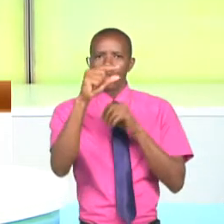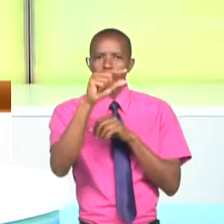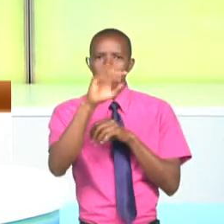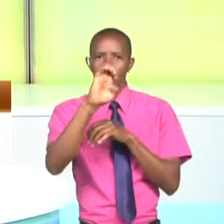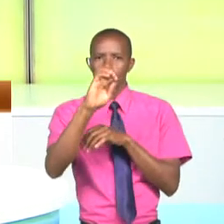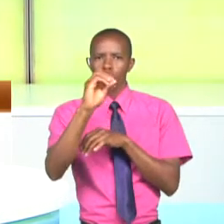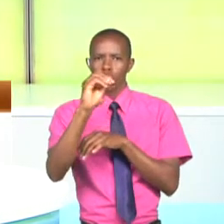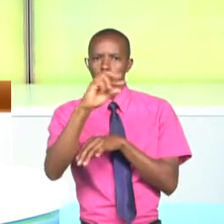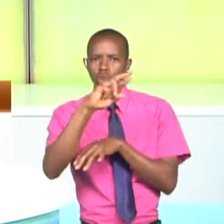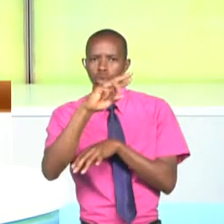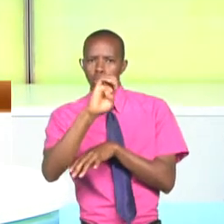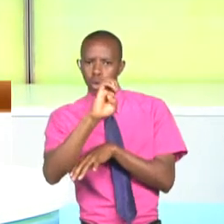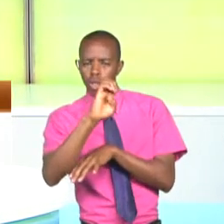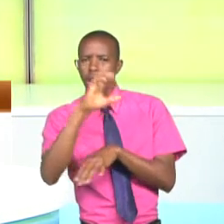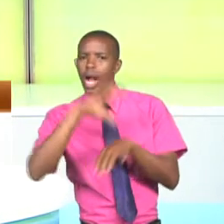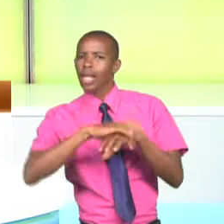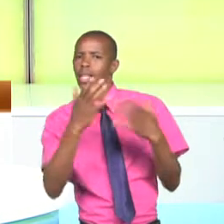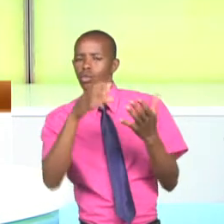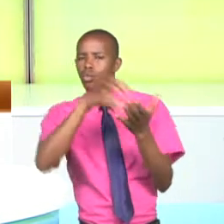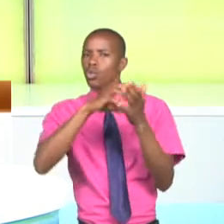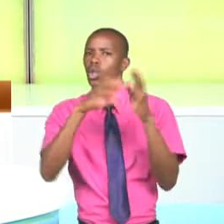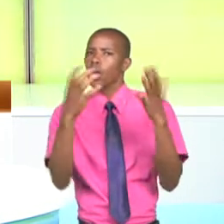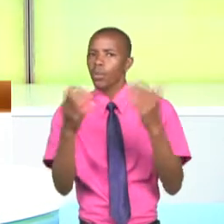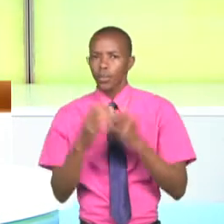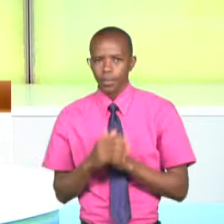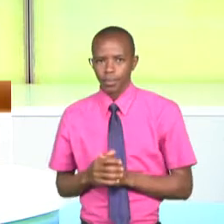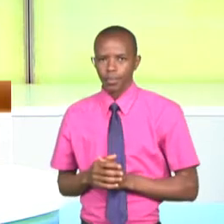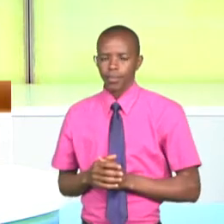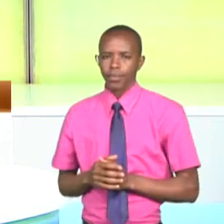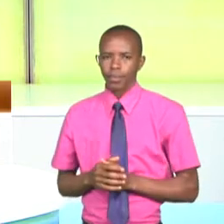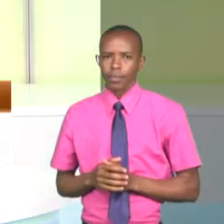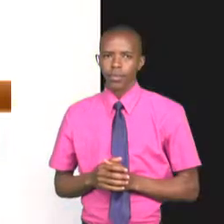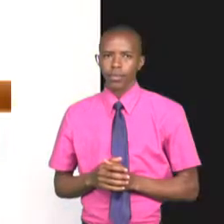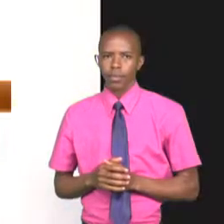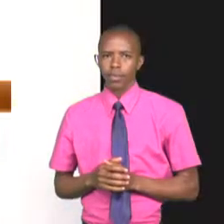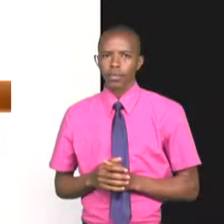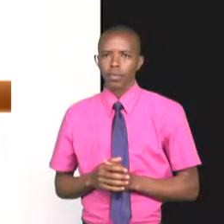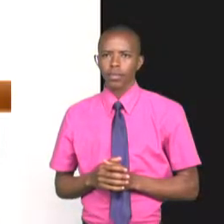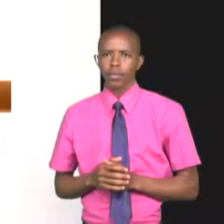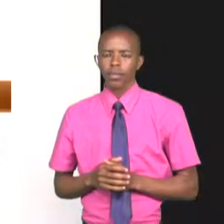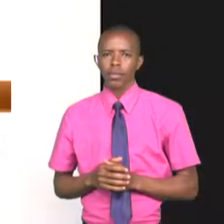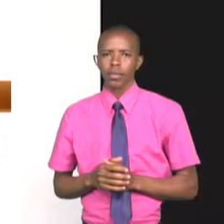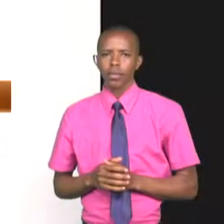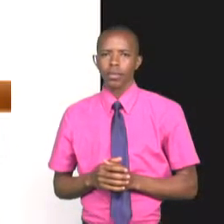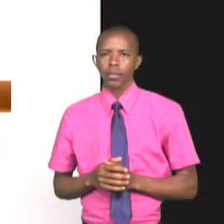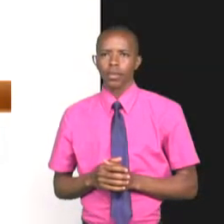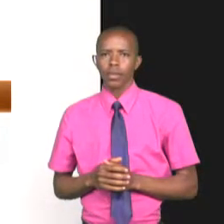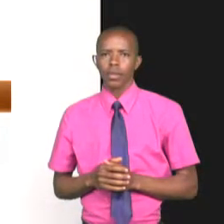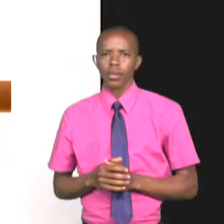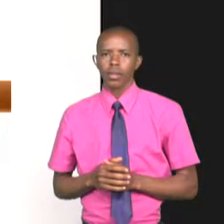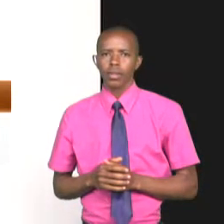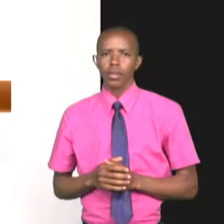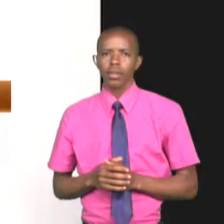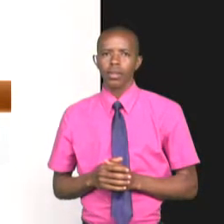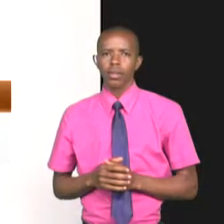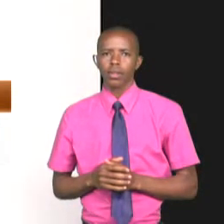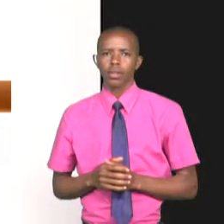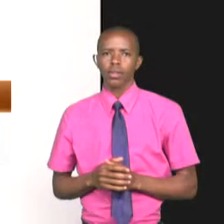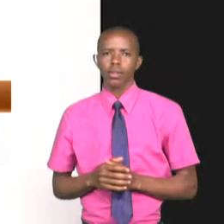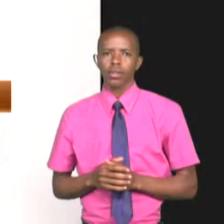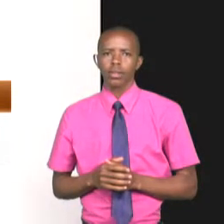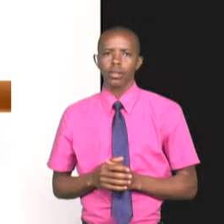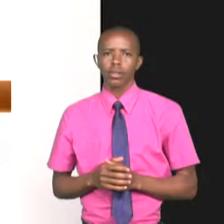Hebu tueleze hali halisia iko vipi? Shukran sana Clifford, nimepata kwa njia iliyo safi. Niko